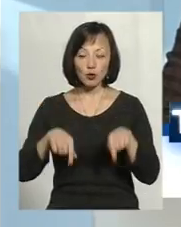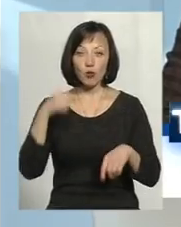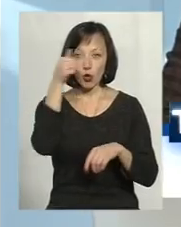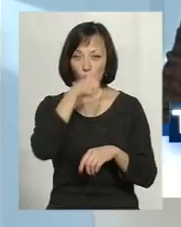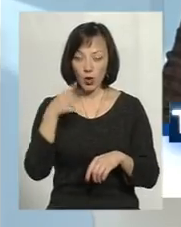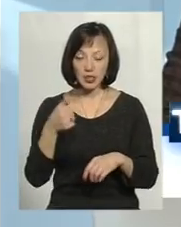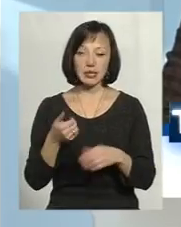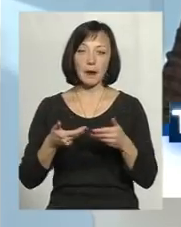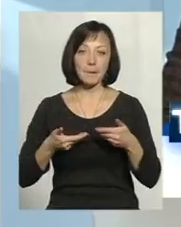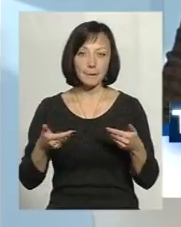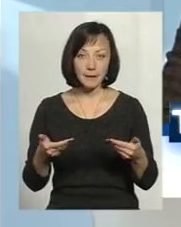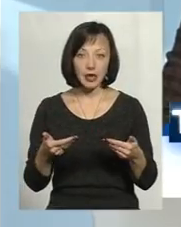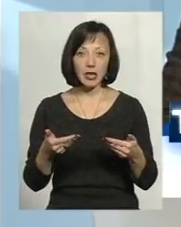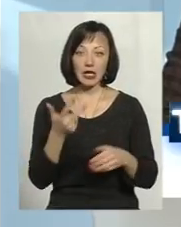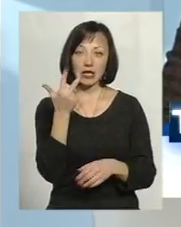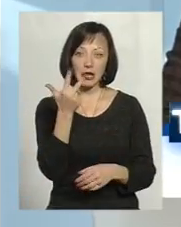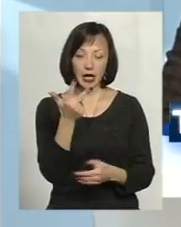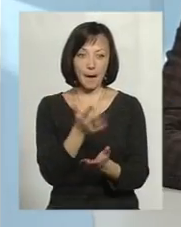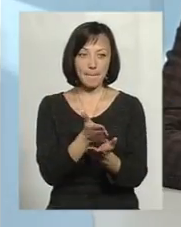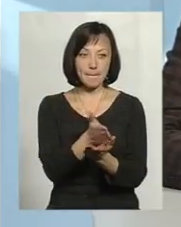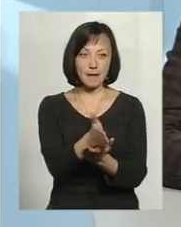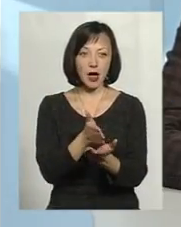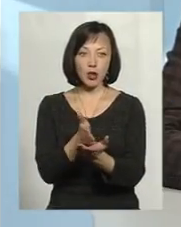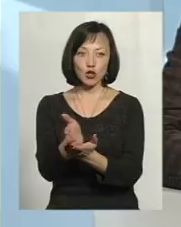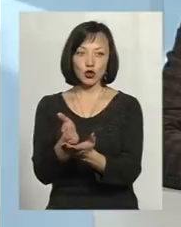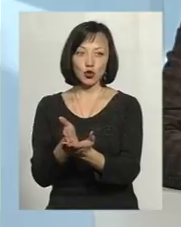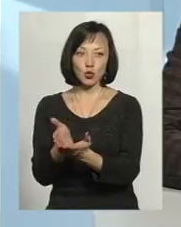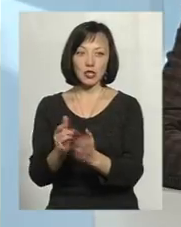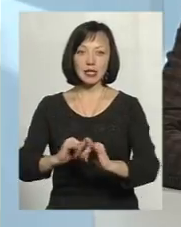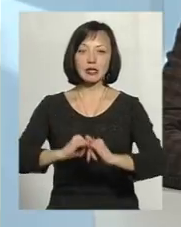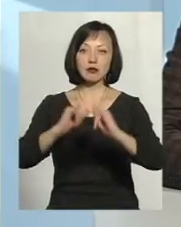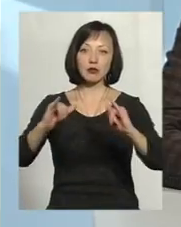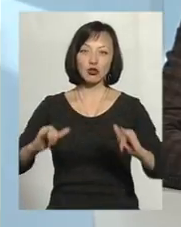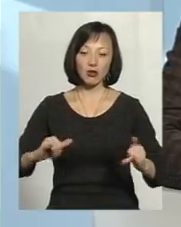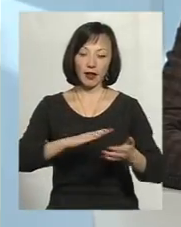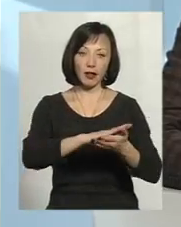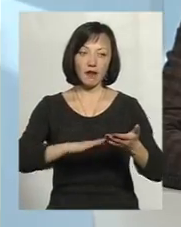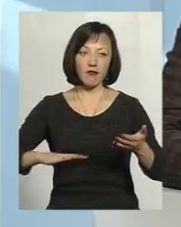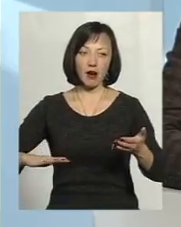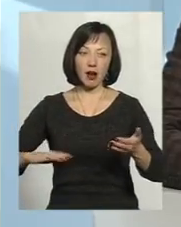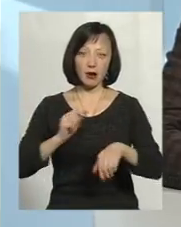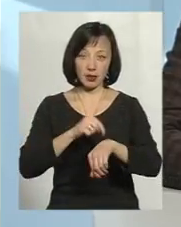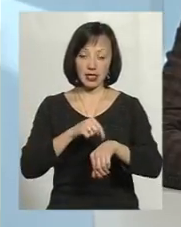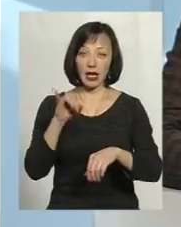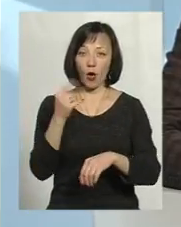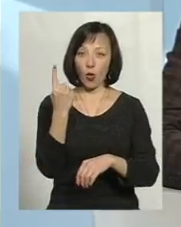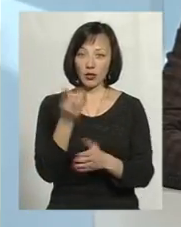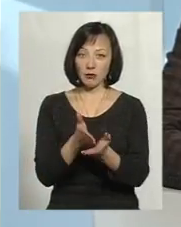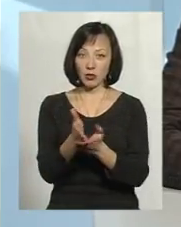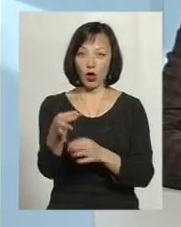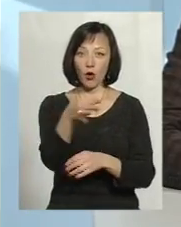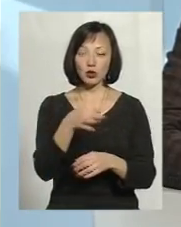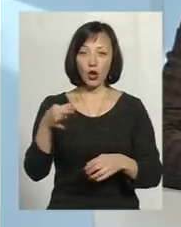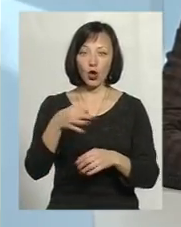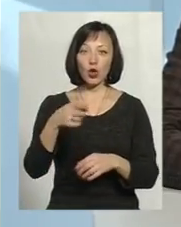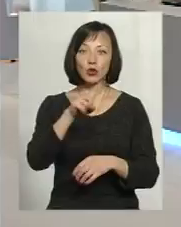ми 3 маршрути збільшили їхню тривалість і 1 маршрут на Озерній Вели, це маршрут